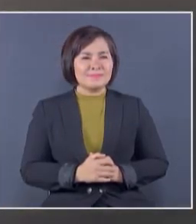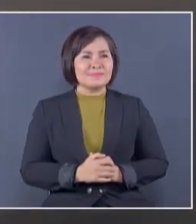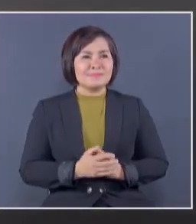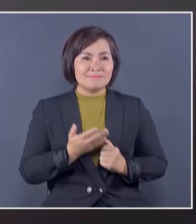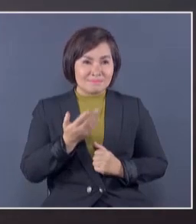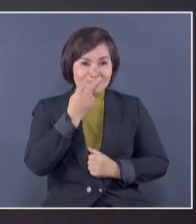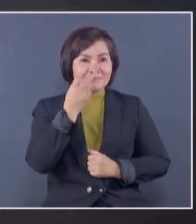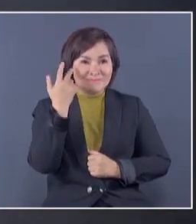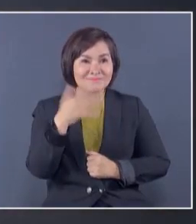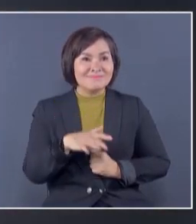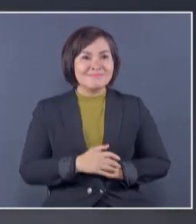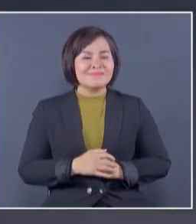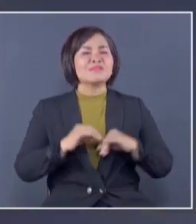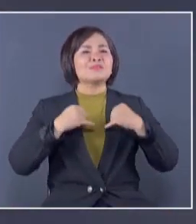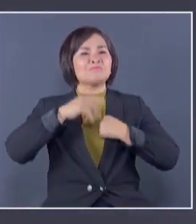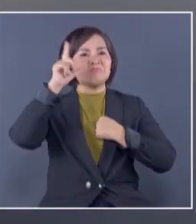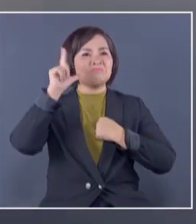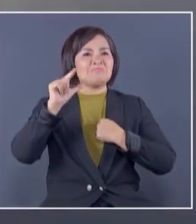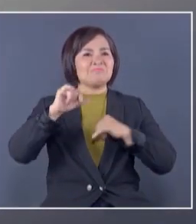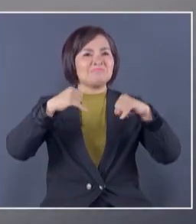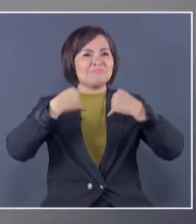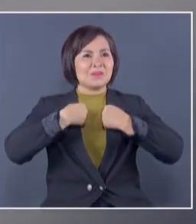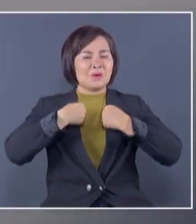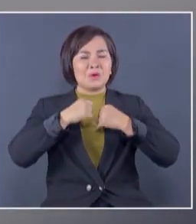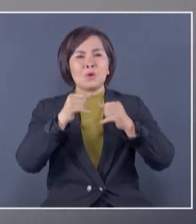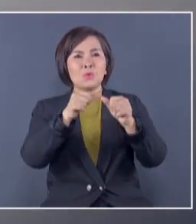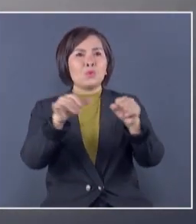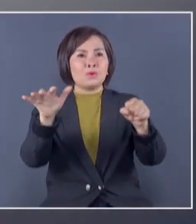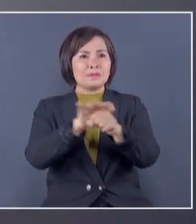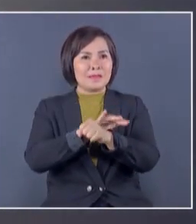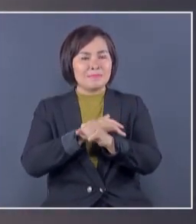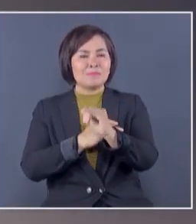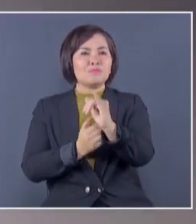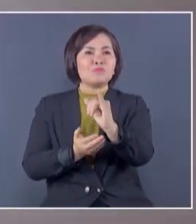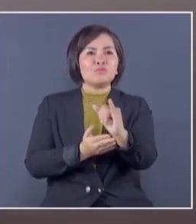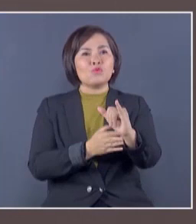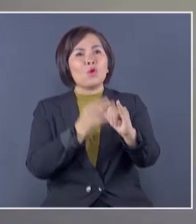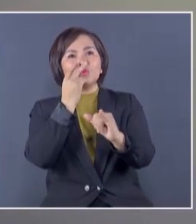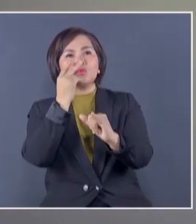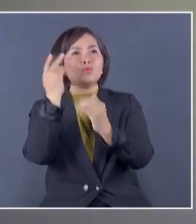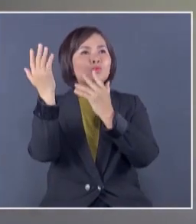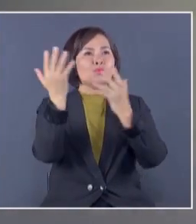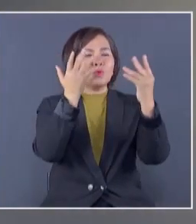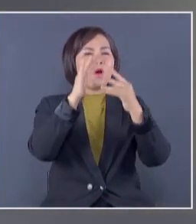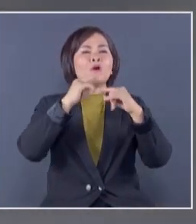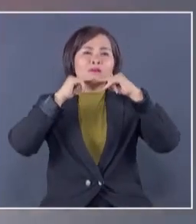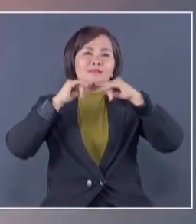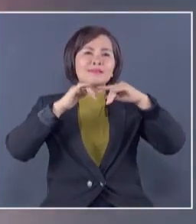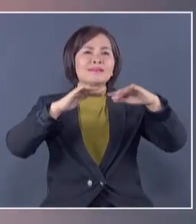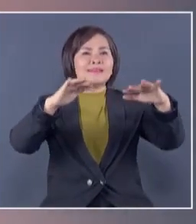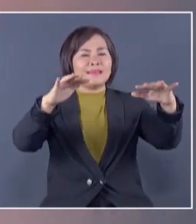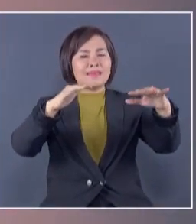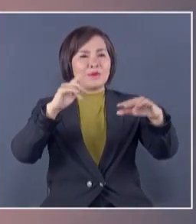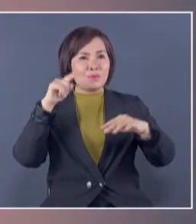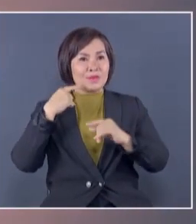คุณผู้ชมเจ้าถิ่นเขามาแล้วเขาจับจองเต็มพื้นที่เลยเขานอนชมวิวทะเลสูดกลิ่นอ